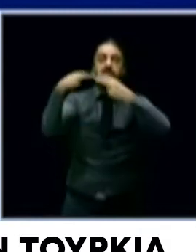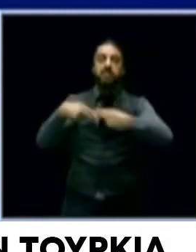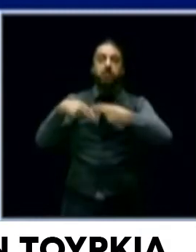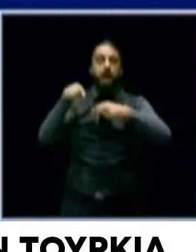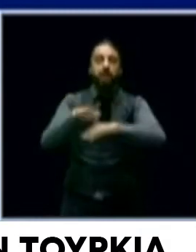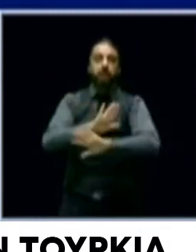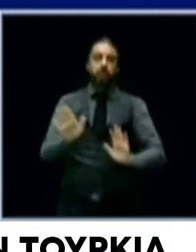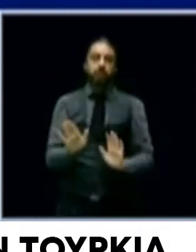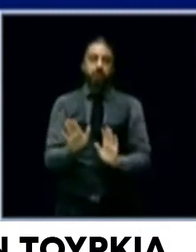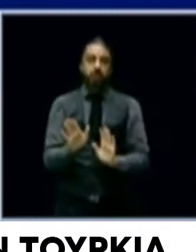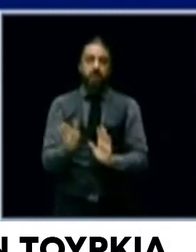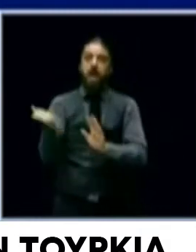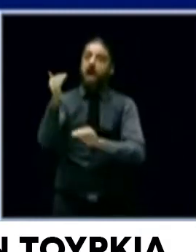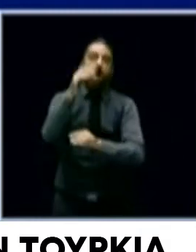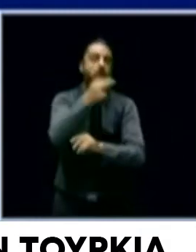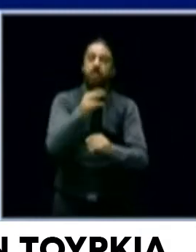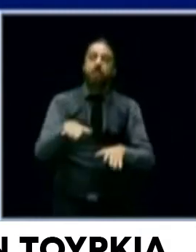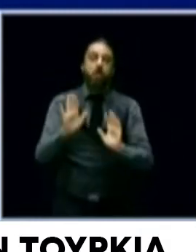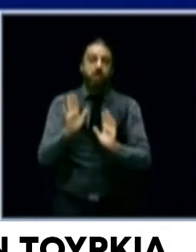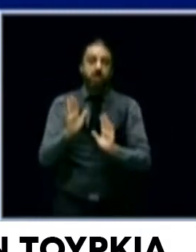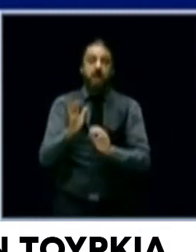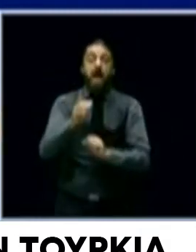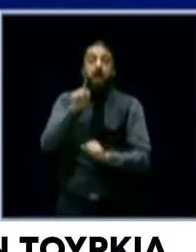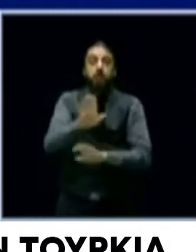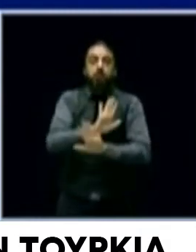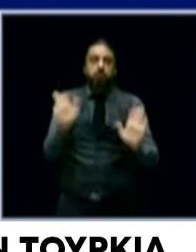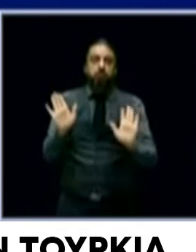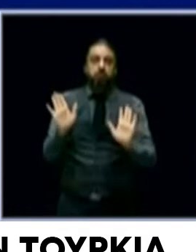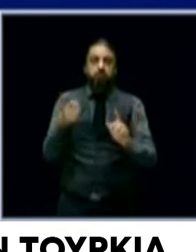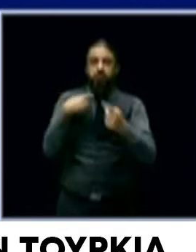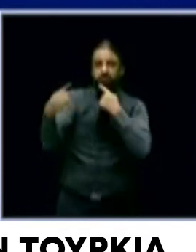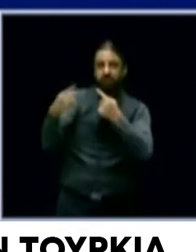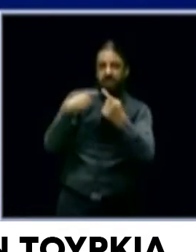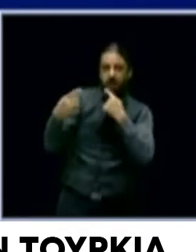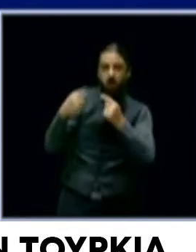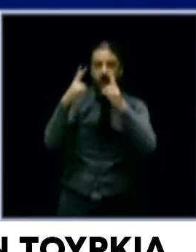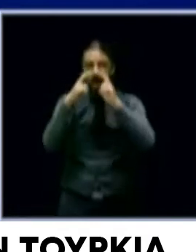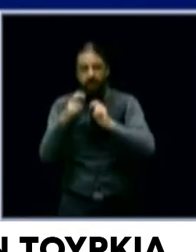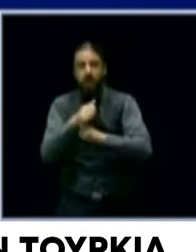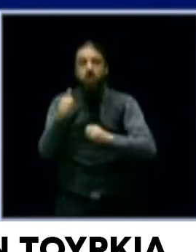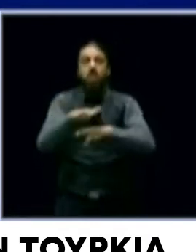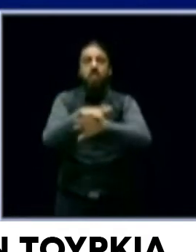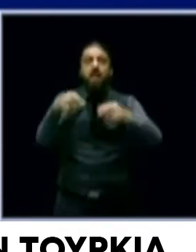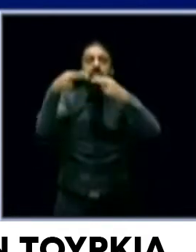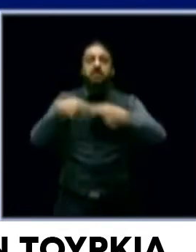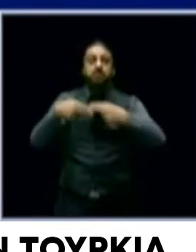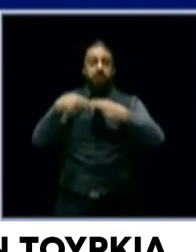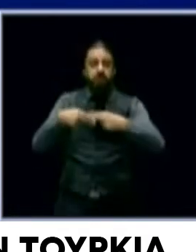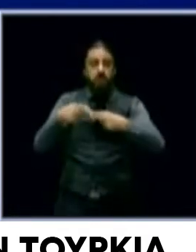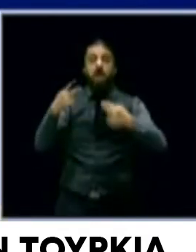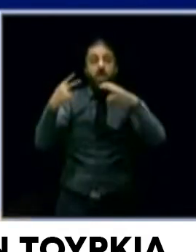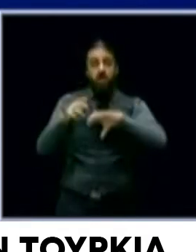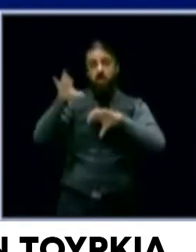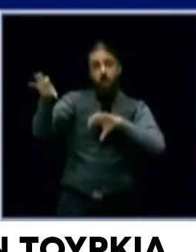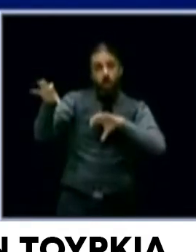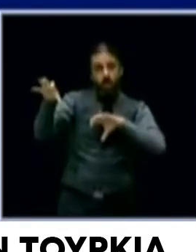το αντικείμενο των διερευνητικών πάντα. Αυτό είναι το πλαίσιο. Και πιστεύω ότι σε αυτό το πλαίσιο, με καλή θέληση και από τις δύο πλευρές, μπορούμε